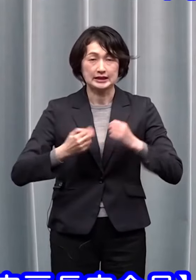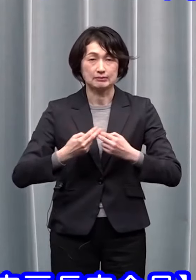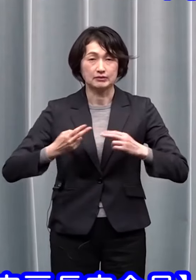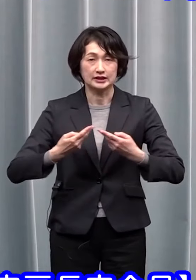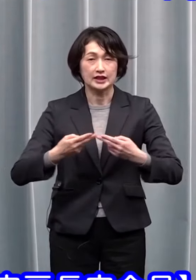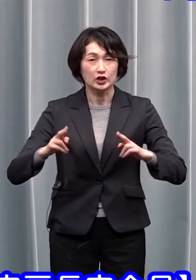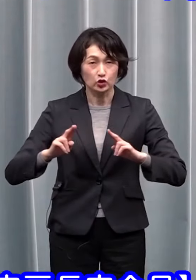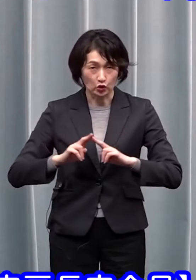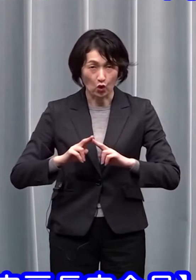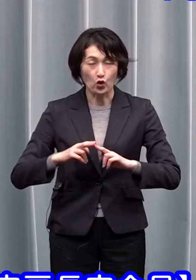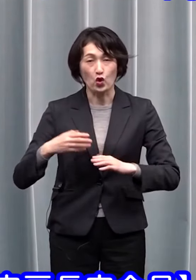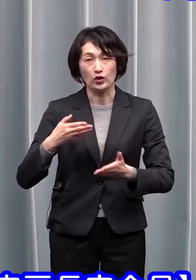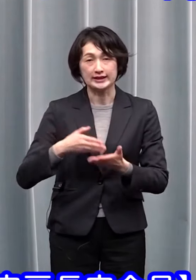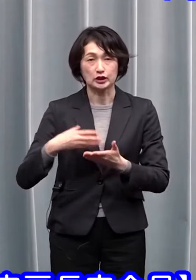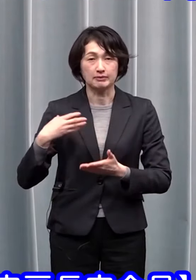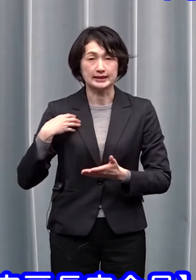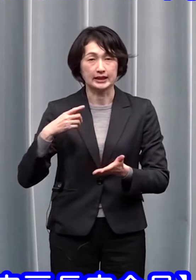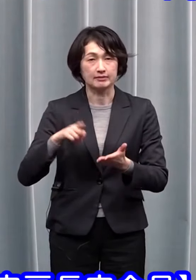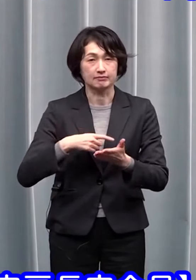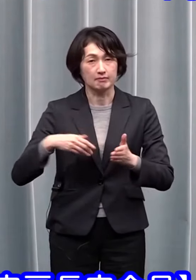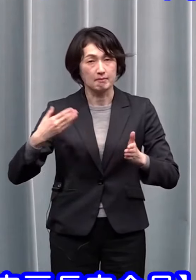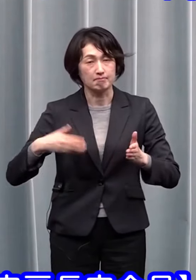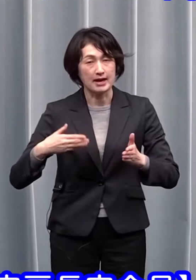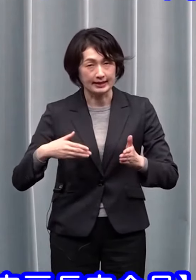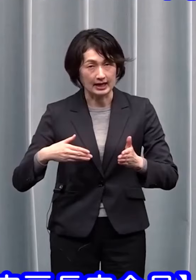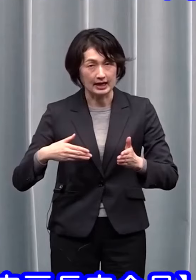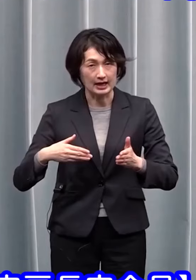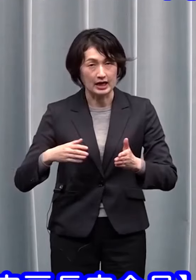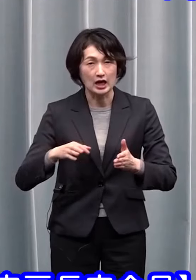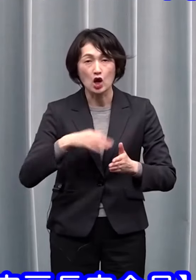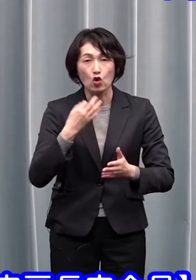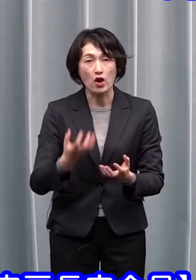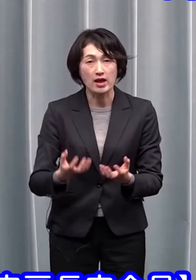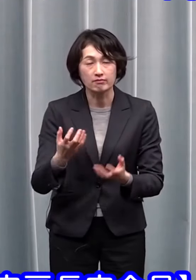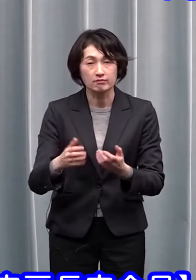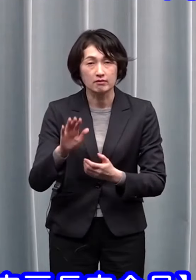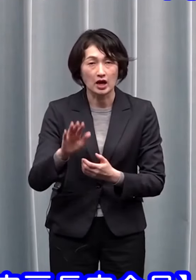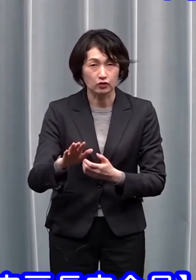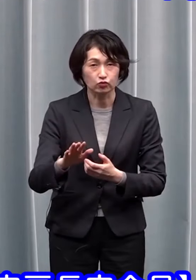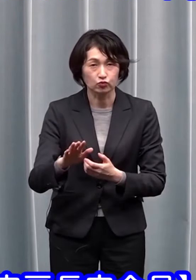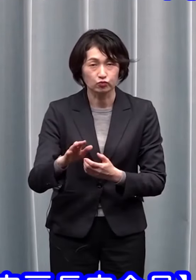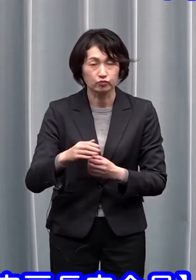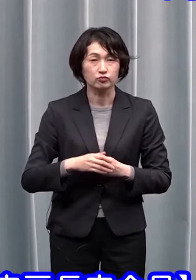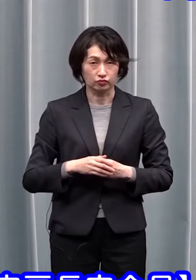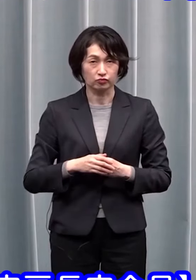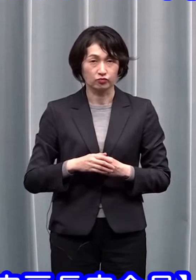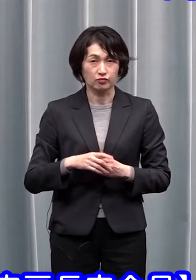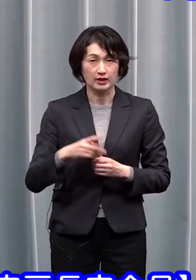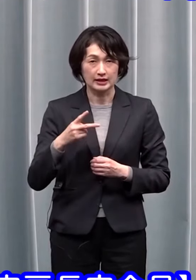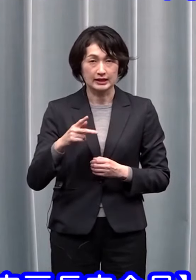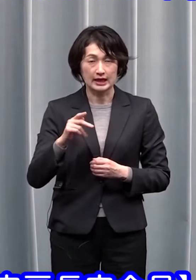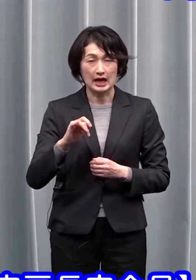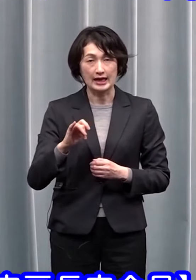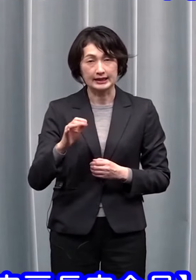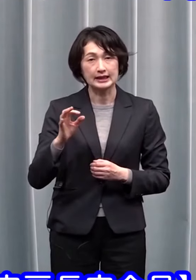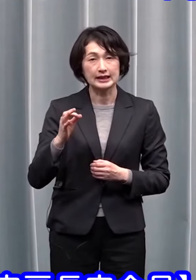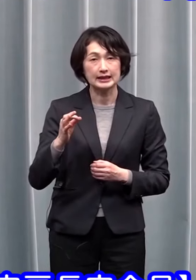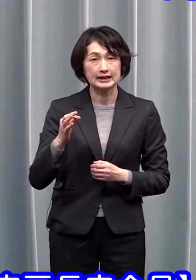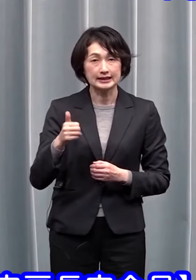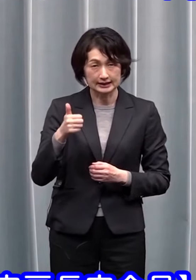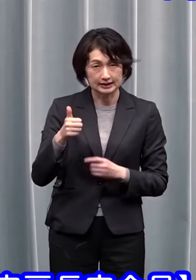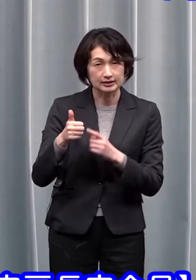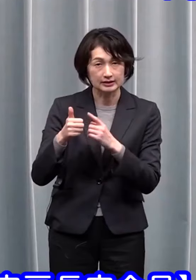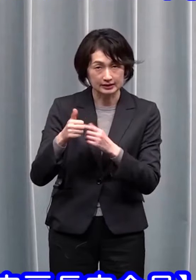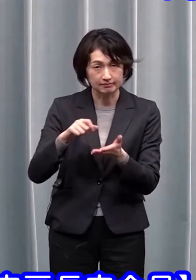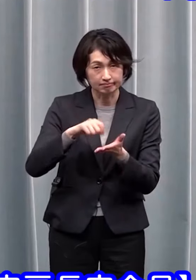ないという声が大半です。まあ、二階さんはご存知のように3526万円という、まあ、議員の中でも最大の記載額だった